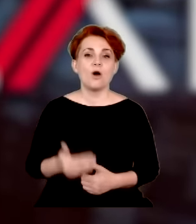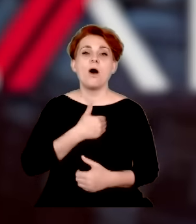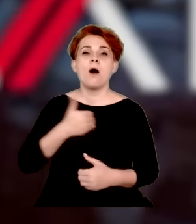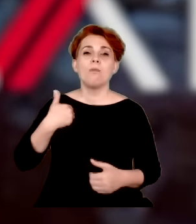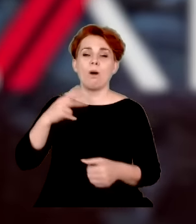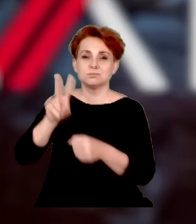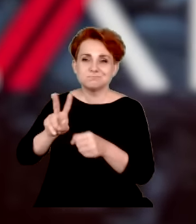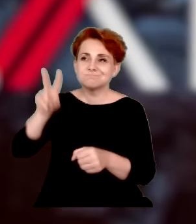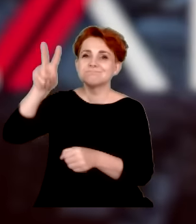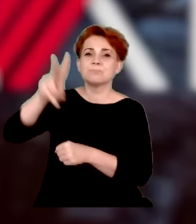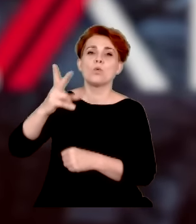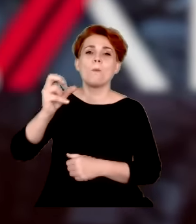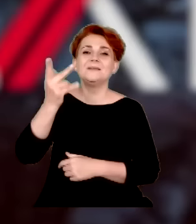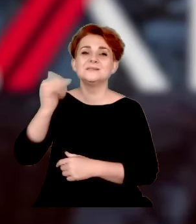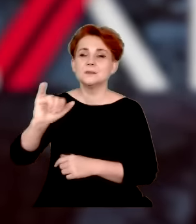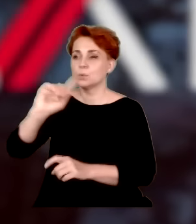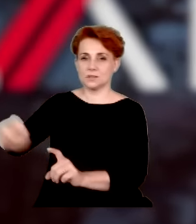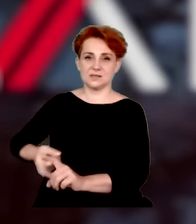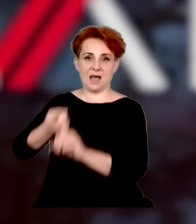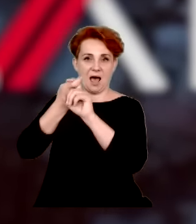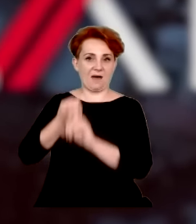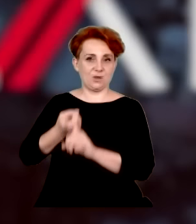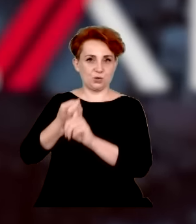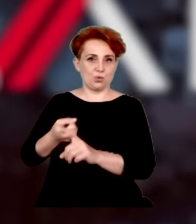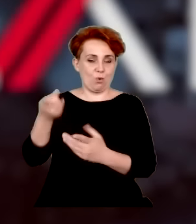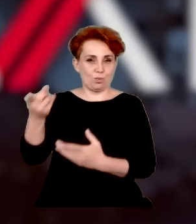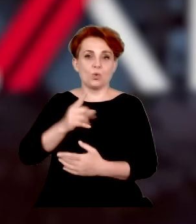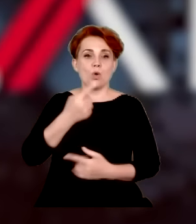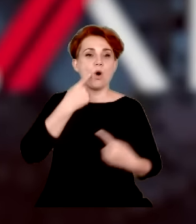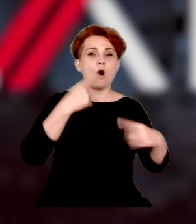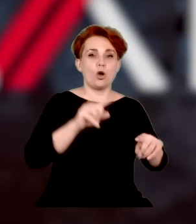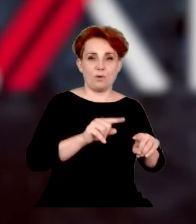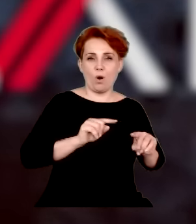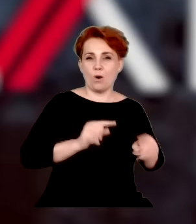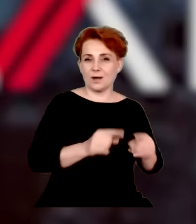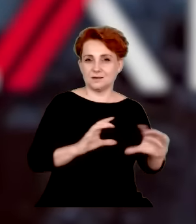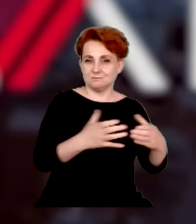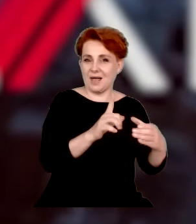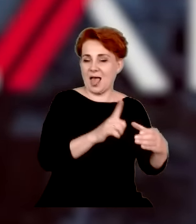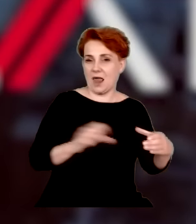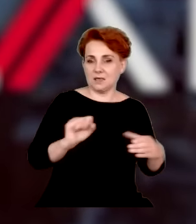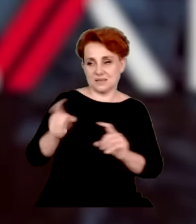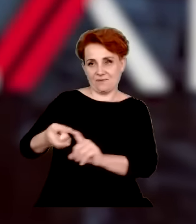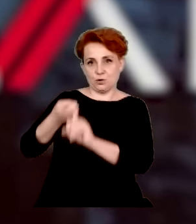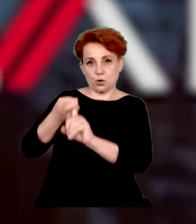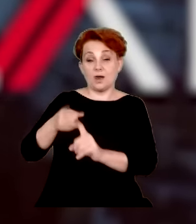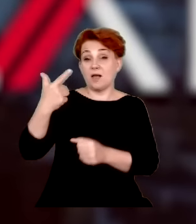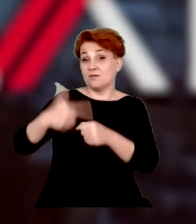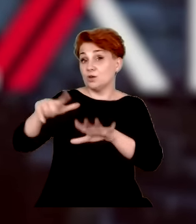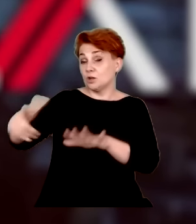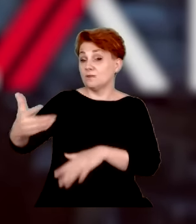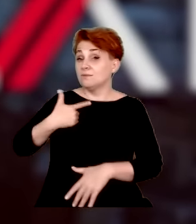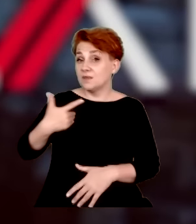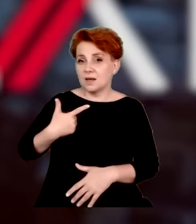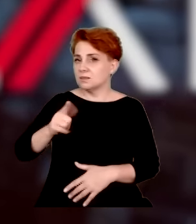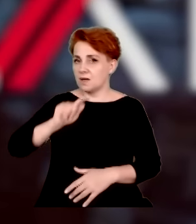Kobielski został zawieszony przez niezależną organizację odpowiadającą za uczciwość w lekkiej atletyce. Tym samym 27-latek nie poleci do